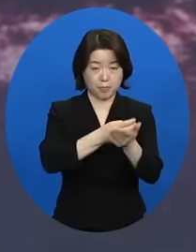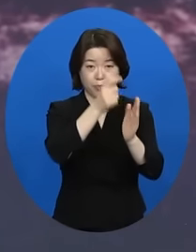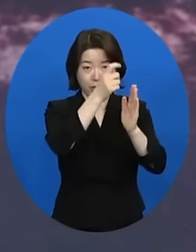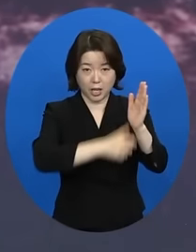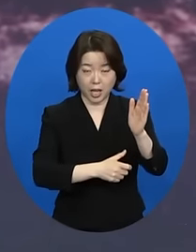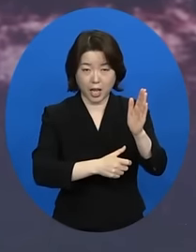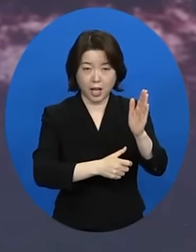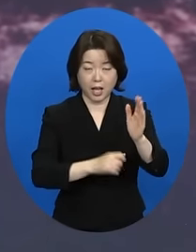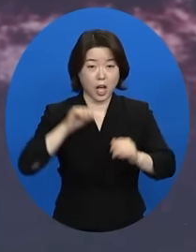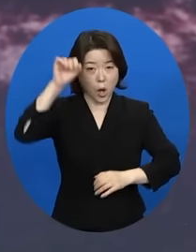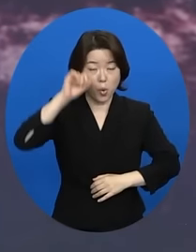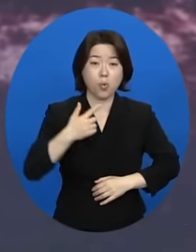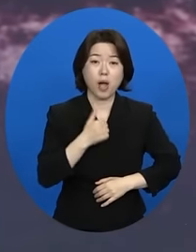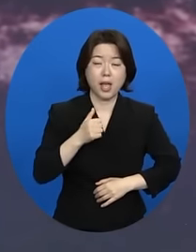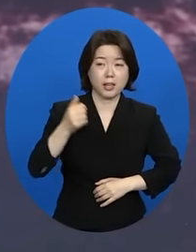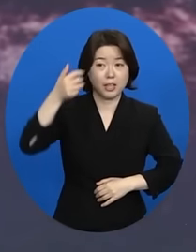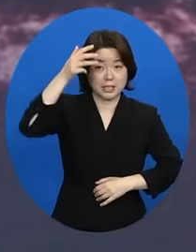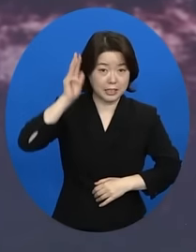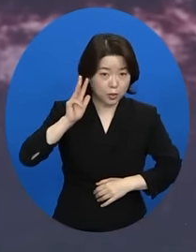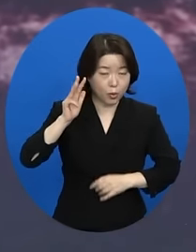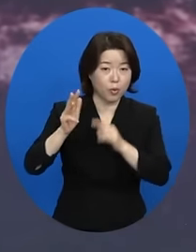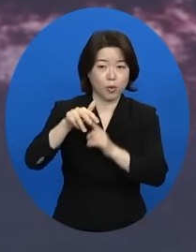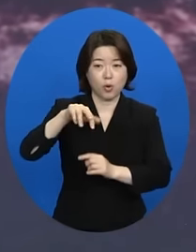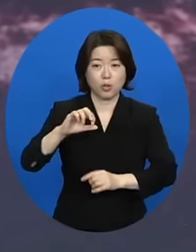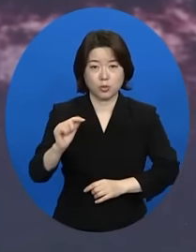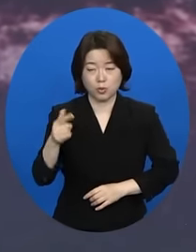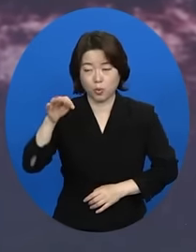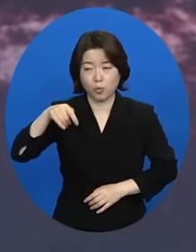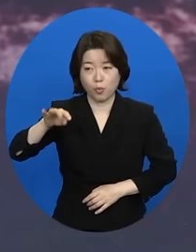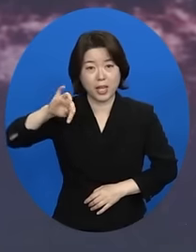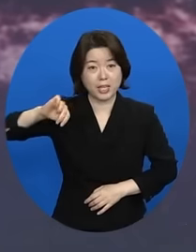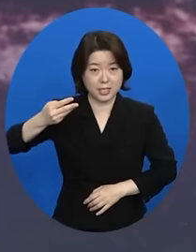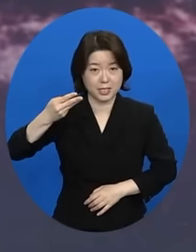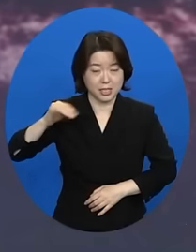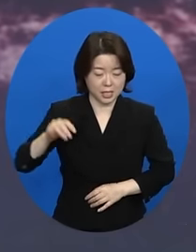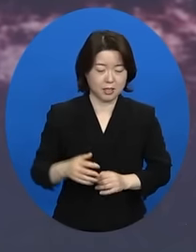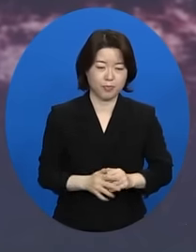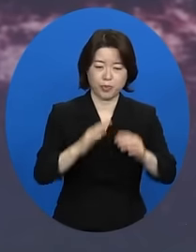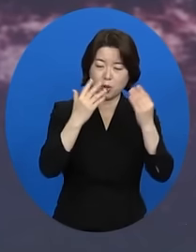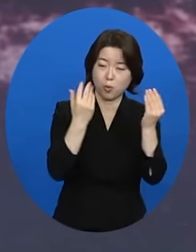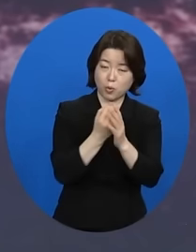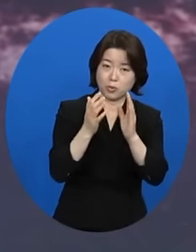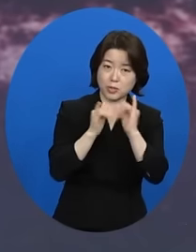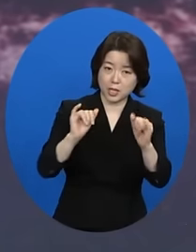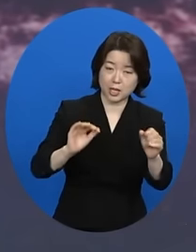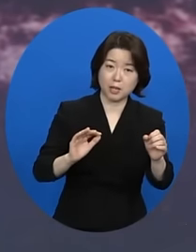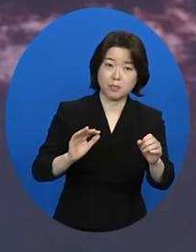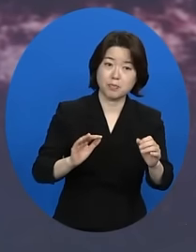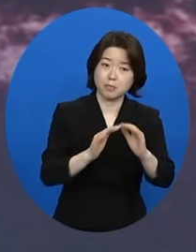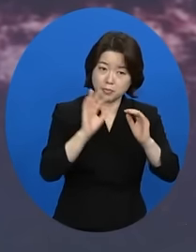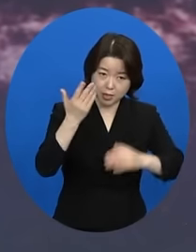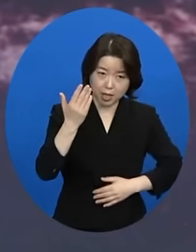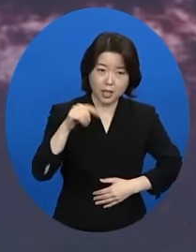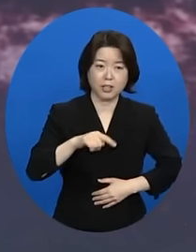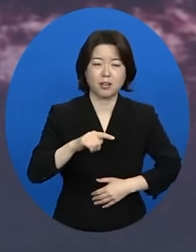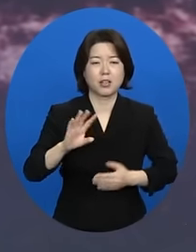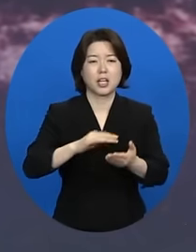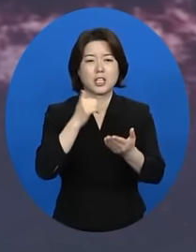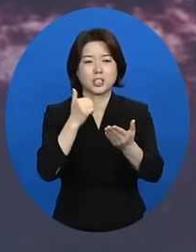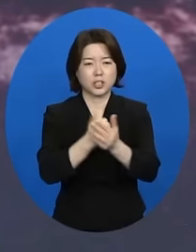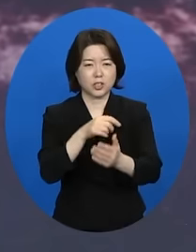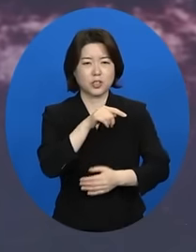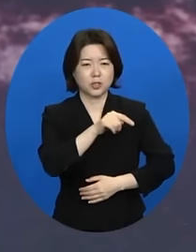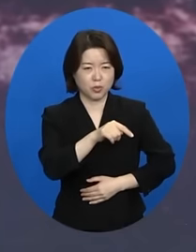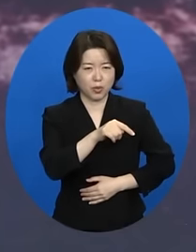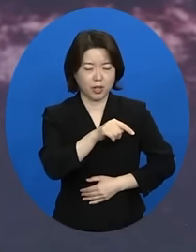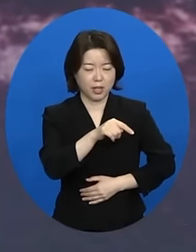일으켰던 존 웨슬리가 이런 얘기를 했어요. 온전한 사람이 된다는 것은 바로 그리스도인의 완전, 이것은 인간이 완벽해진다는